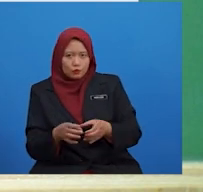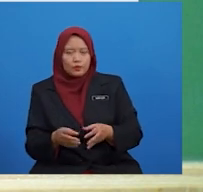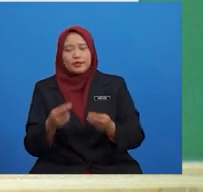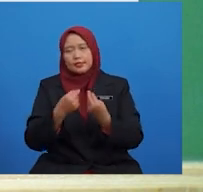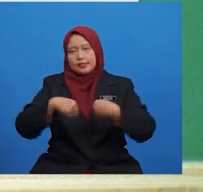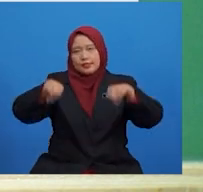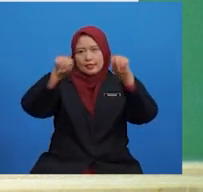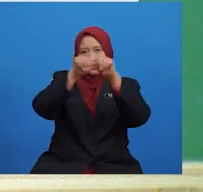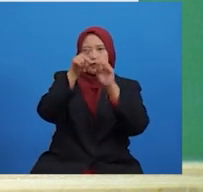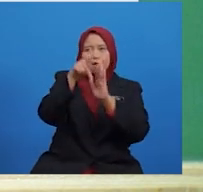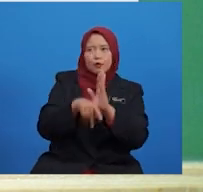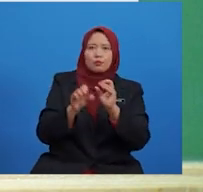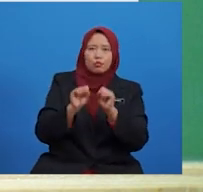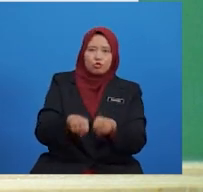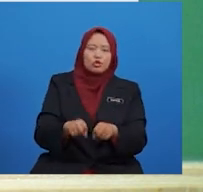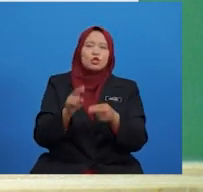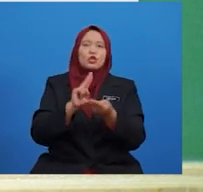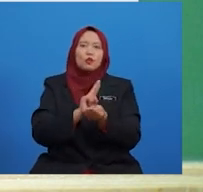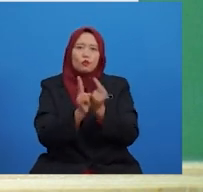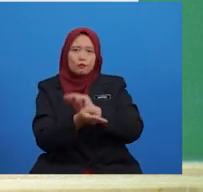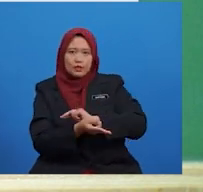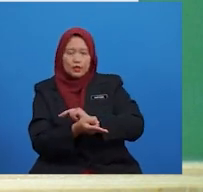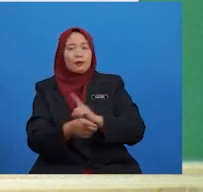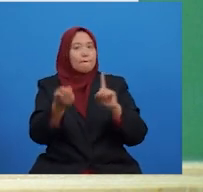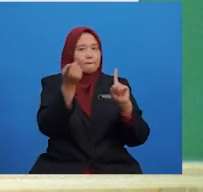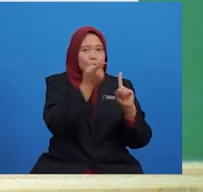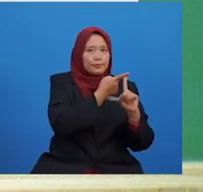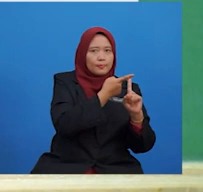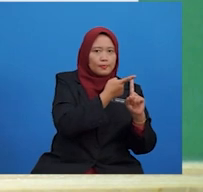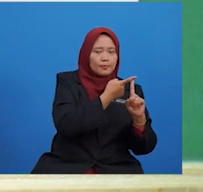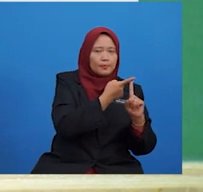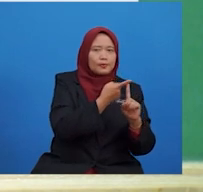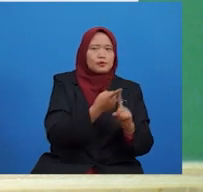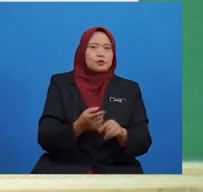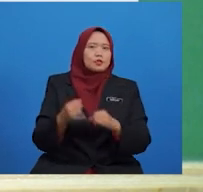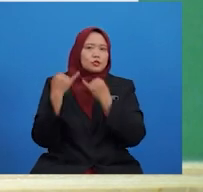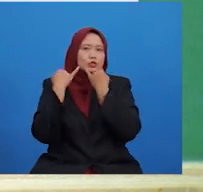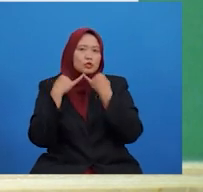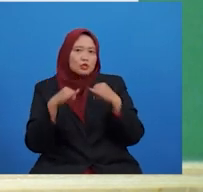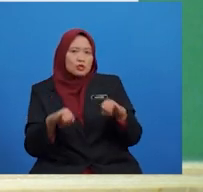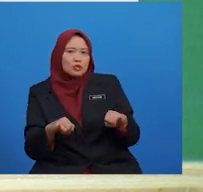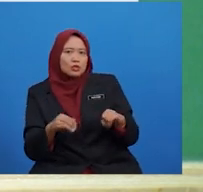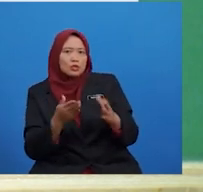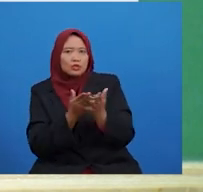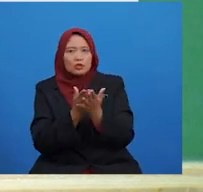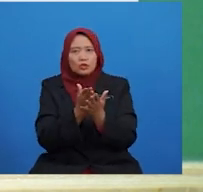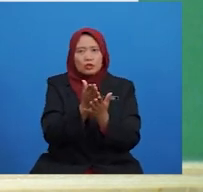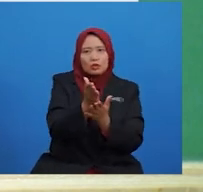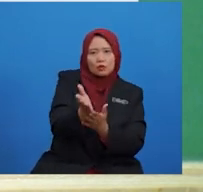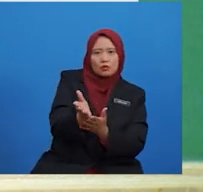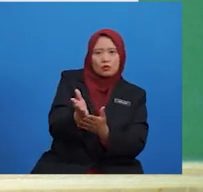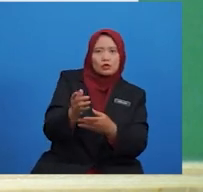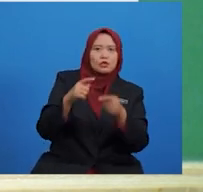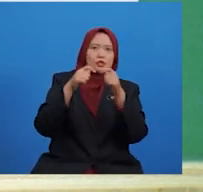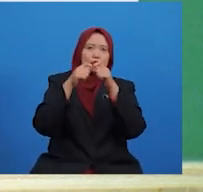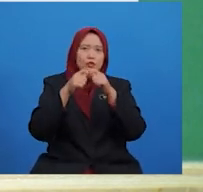nilai pembolek ubah. Kaedah pertama, nilai terus diumpukkan kepada pemboleh ubah